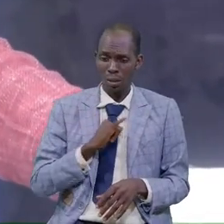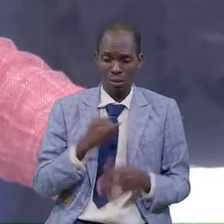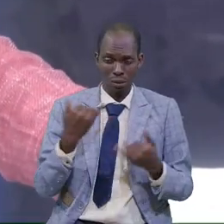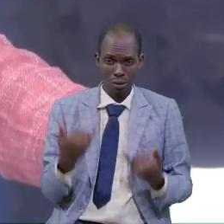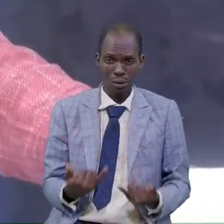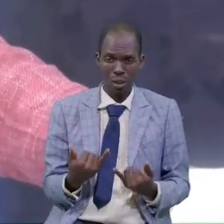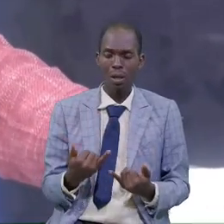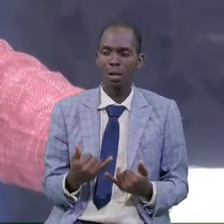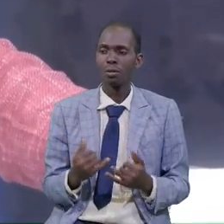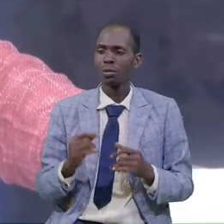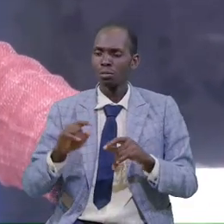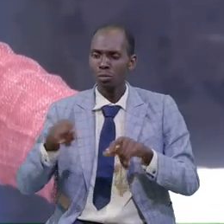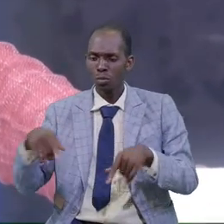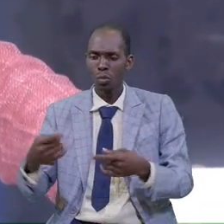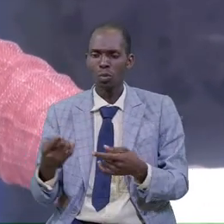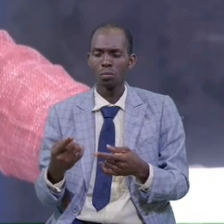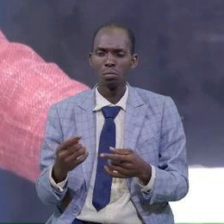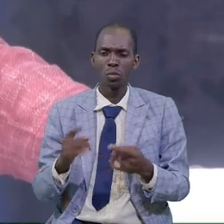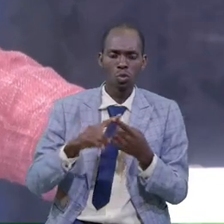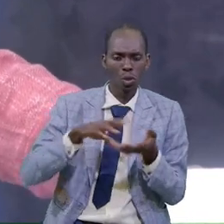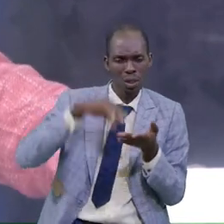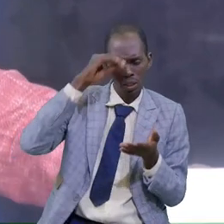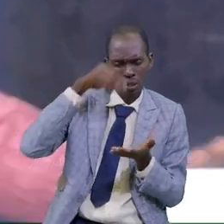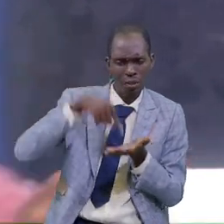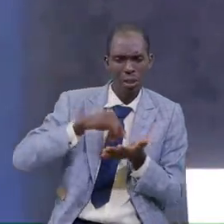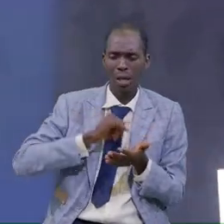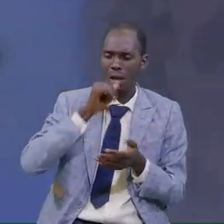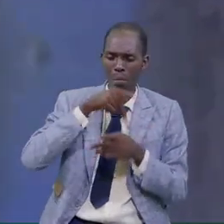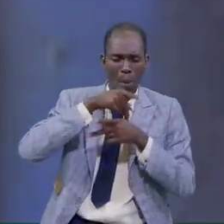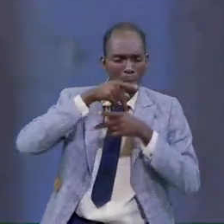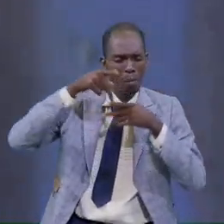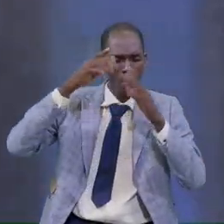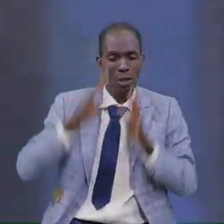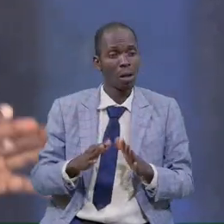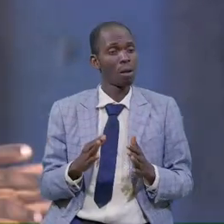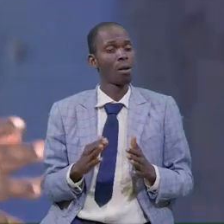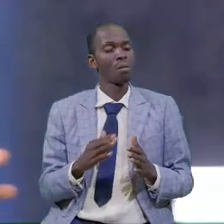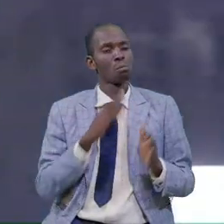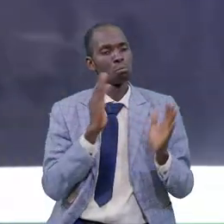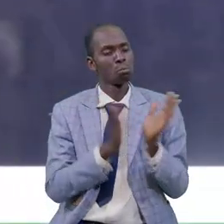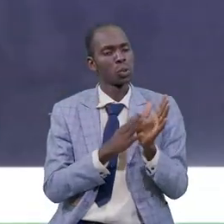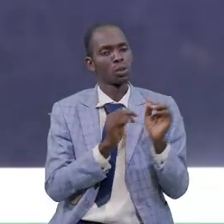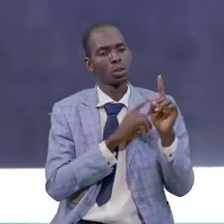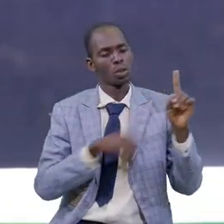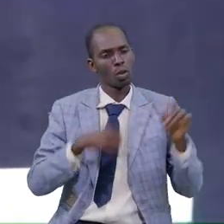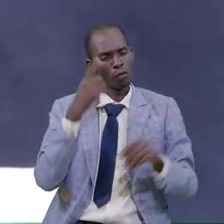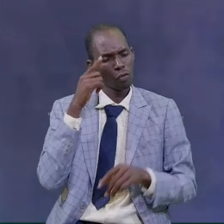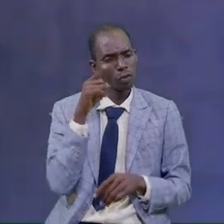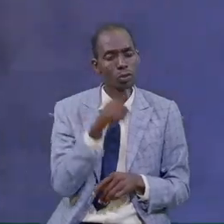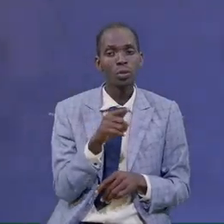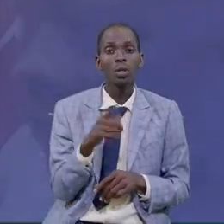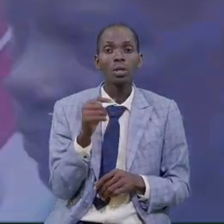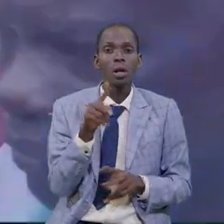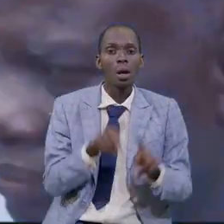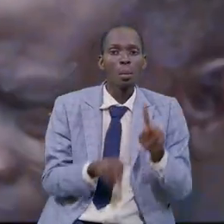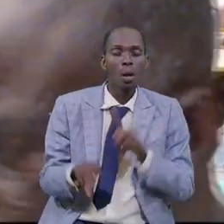je poursuis telle étude. Je suis professeur maintenant. Je dis, oh, gloire à Dieu. Mais vous savez, ceux